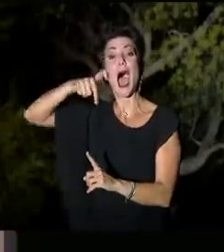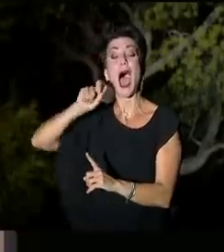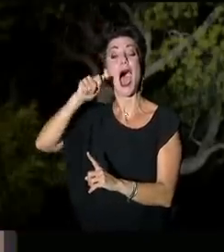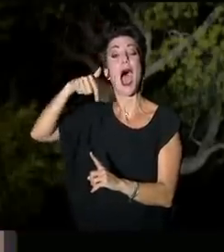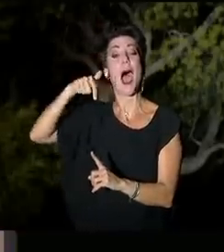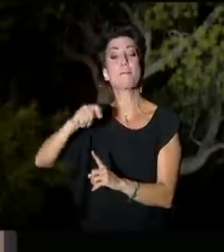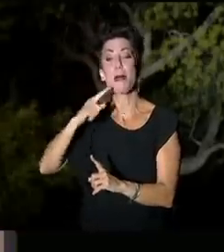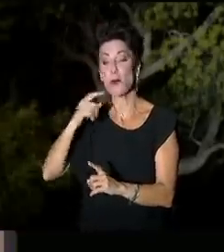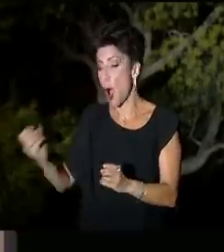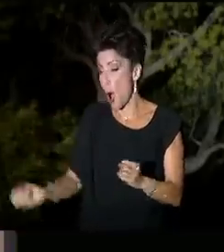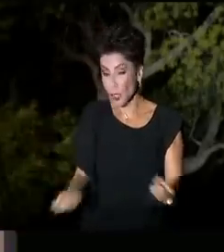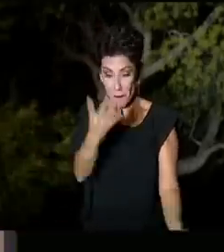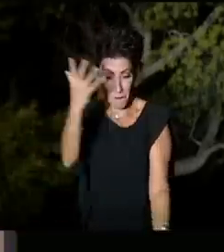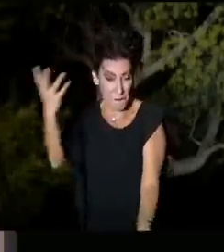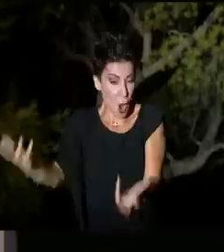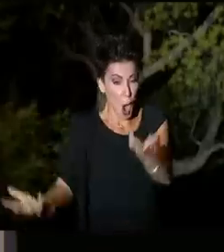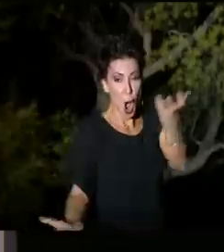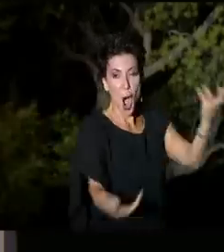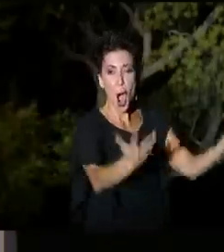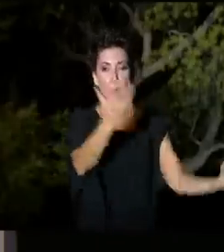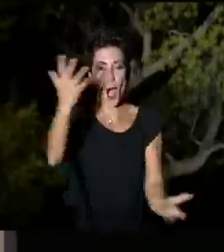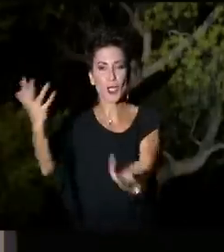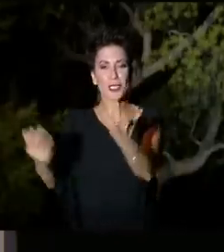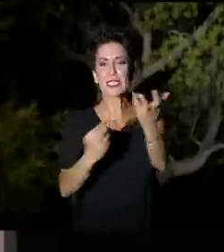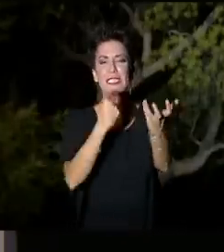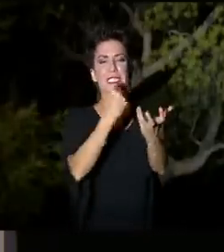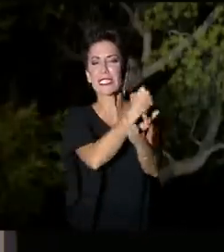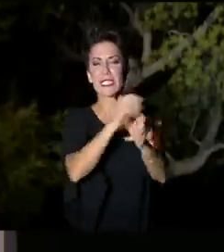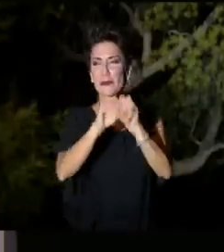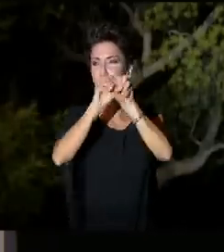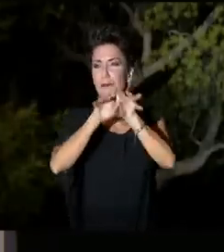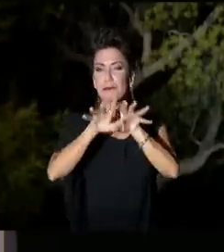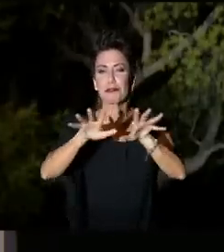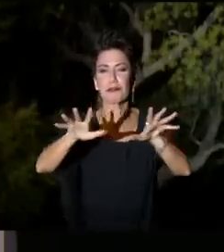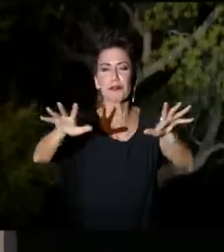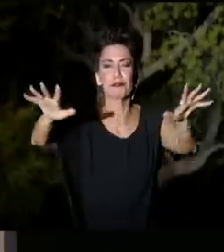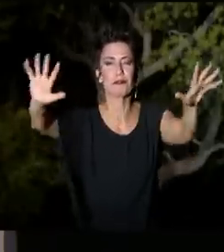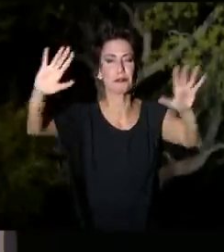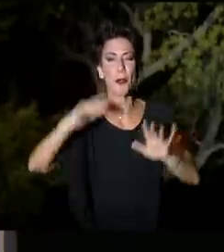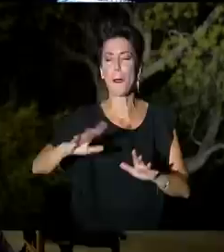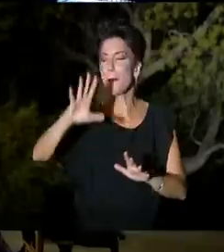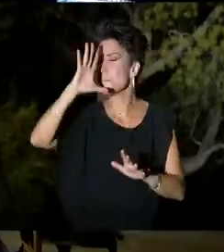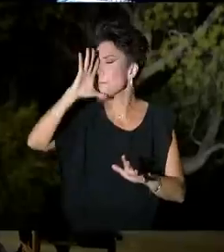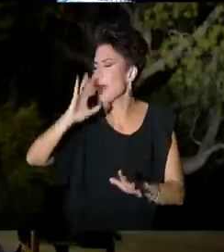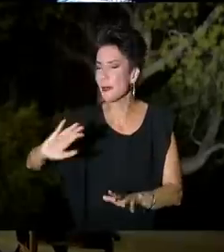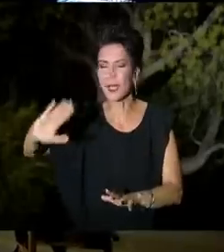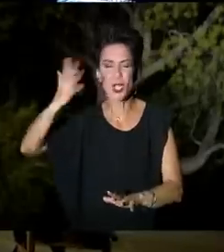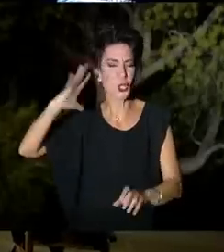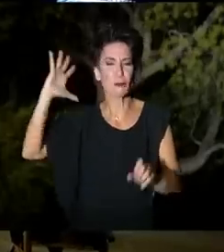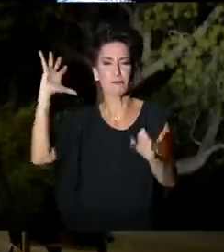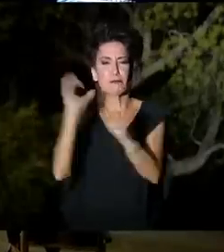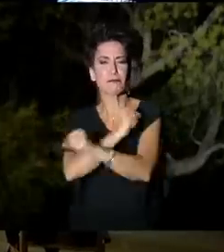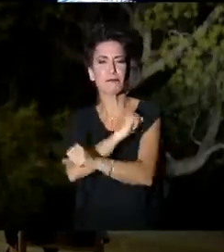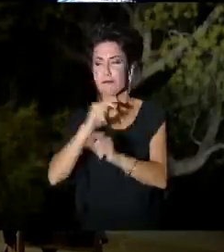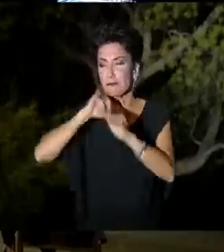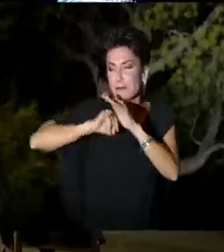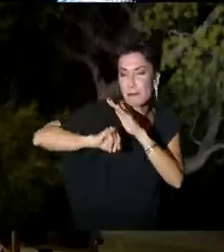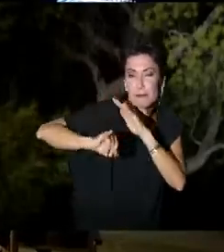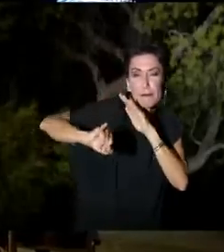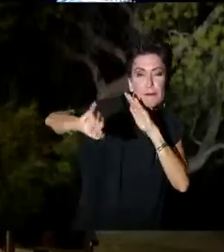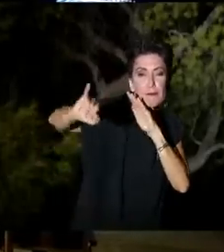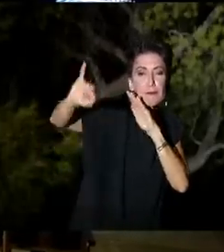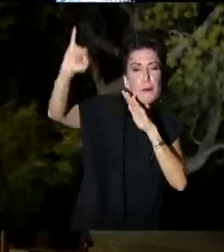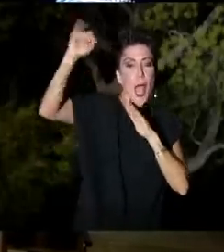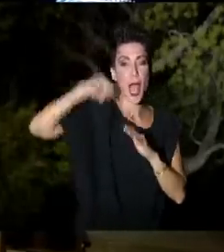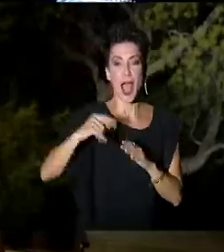ανάβουν οι φωτιές που αναγγέλουν τη νίκη των Αχαιών στην Τρία. Χαίρε λαμπάδα που έφερες το φως της μέρας μέσα